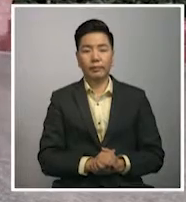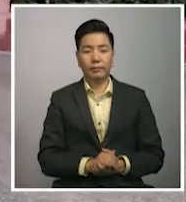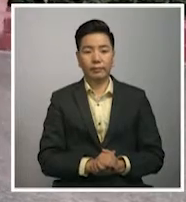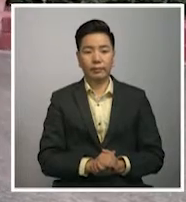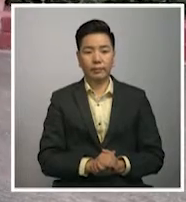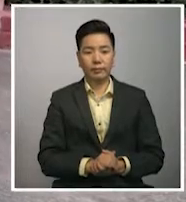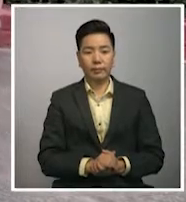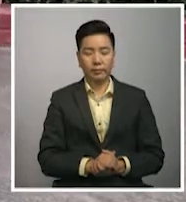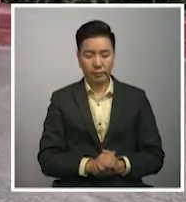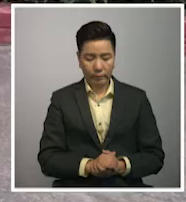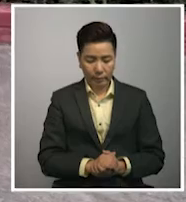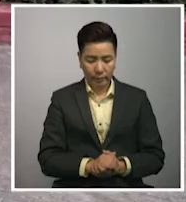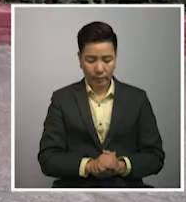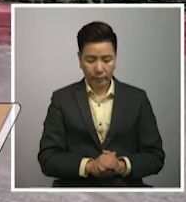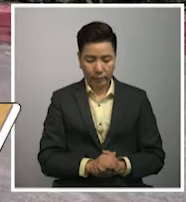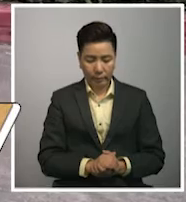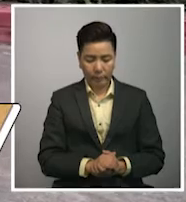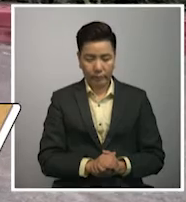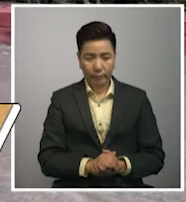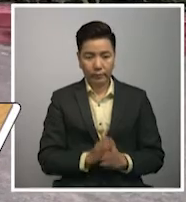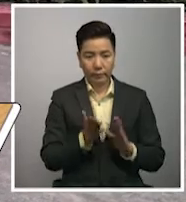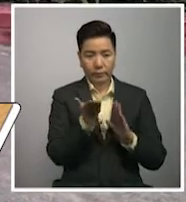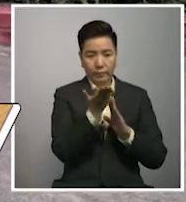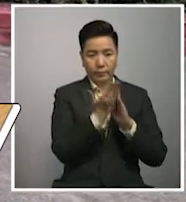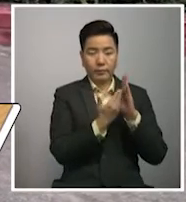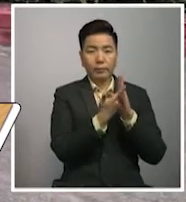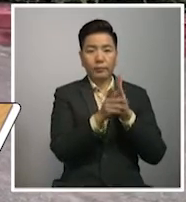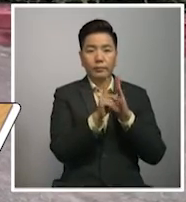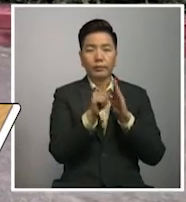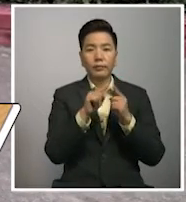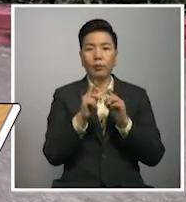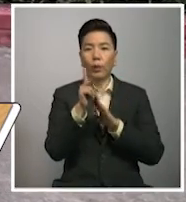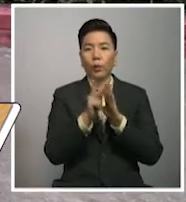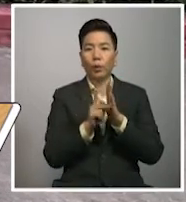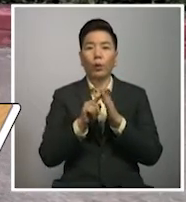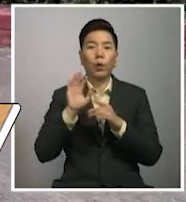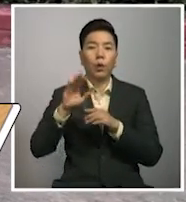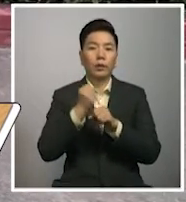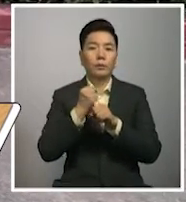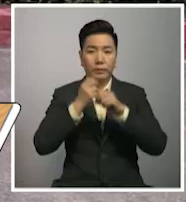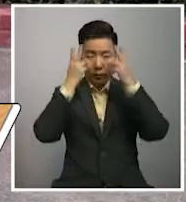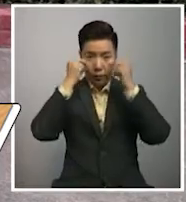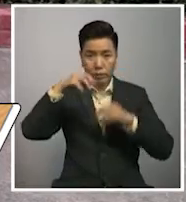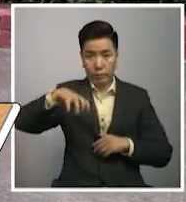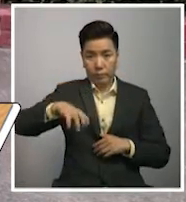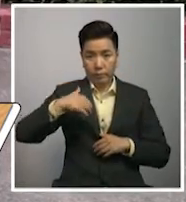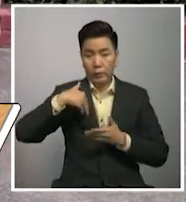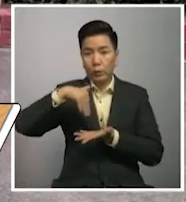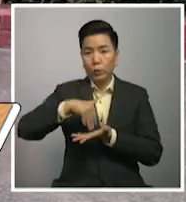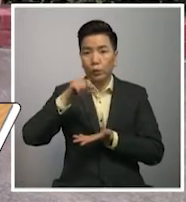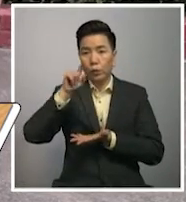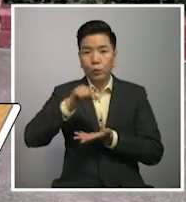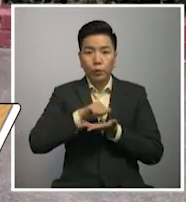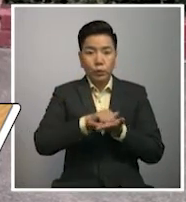กลไกของจังหวัดต่างๆเนี่ยใช้กลไกของระเบียบสำนักนายกรัฐมนตรีคือมีศูนย์อำนว